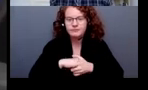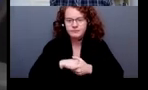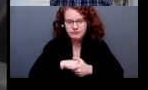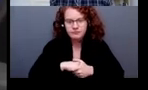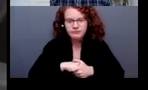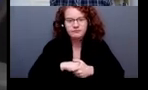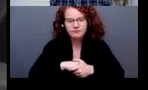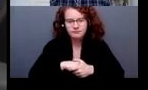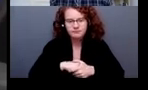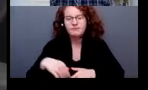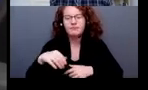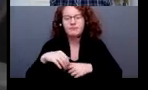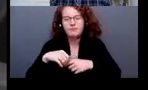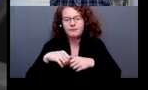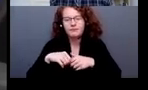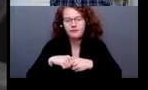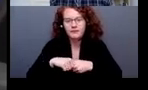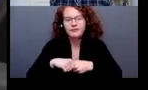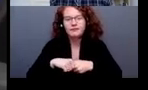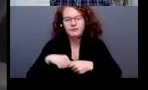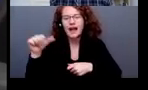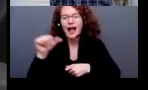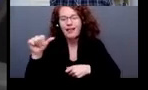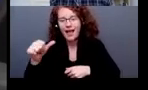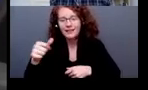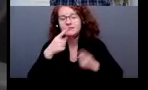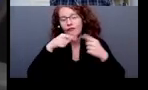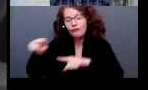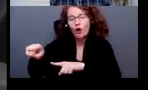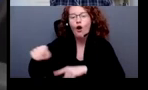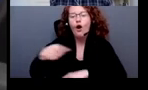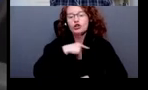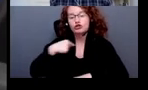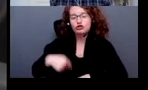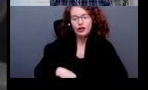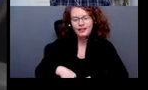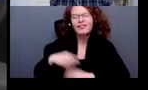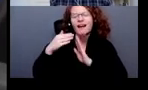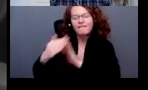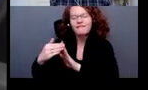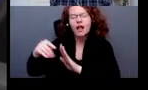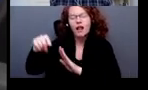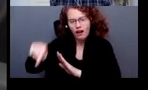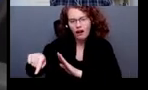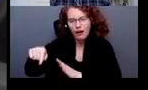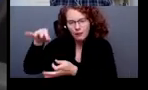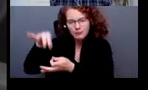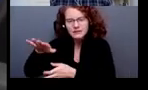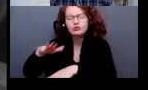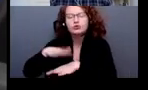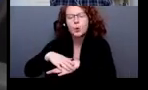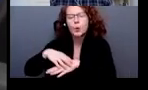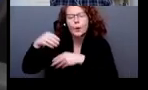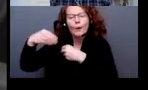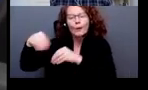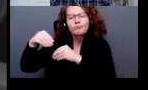par Anaïs hein, lorsqu'elle a fait un séjour en Chine, en particulier à Shenzhen, hein, dans le centre commercial de